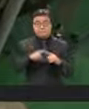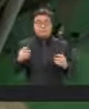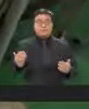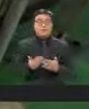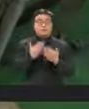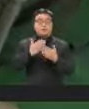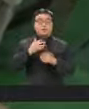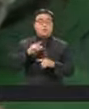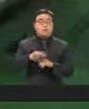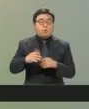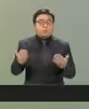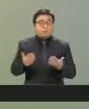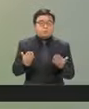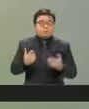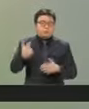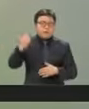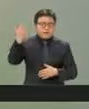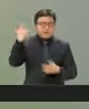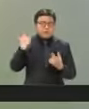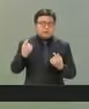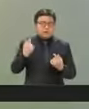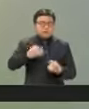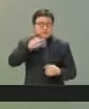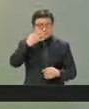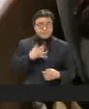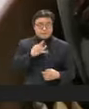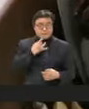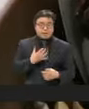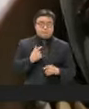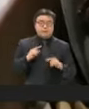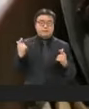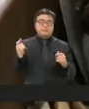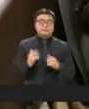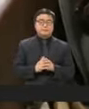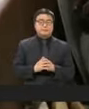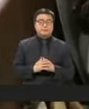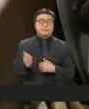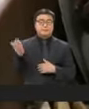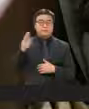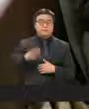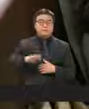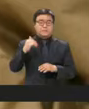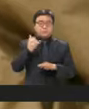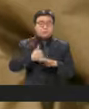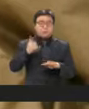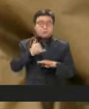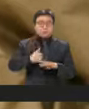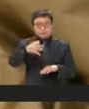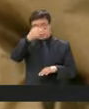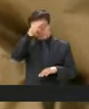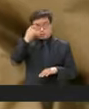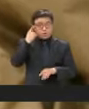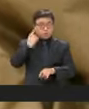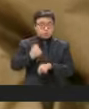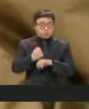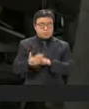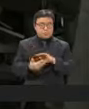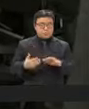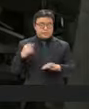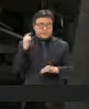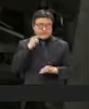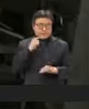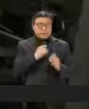농업은 이제 예전만큼 고된 일은 아니라고 합니다. 하지만 농사 기술에 대한 연구와 철저한 사전 준비가